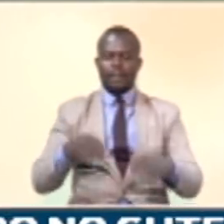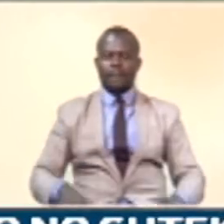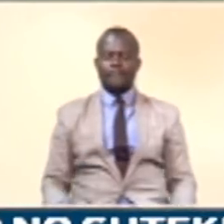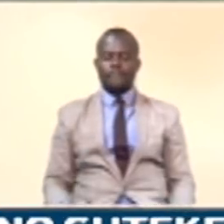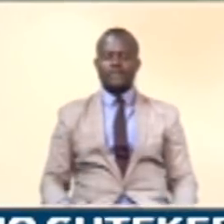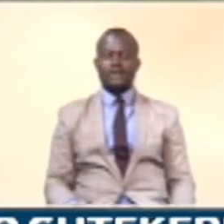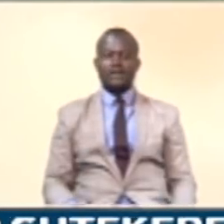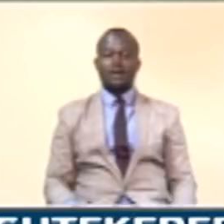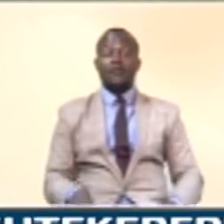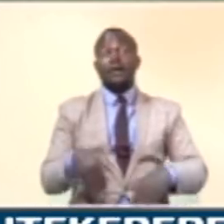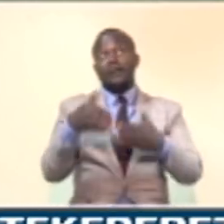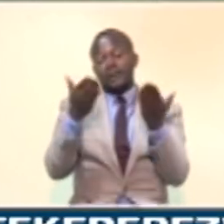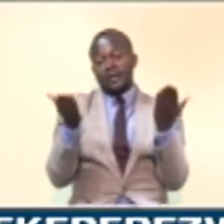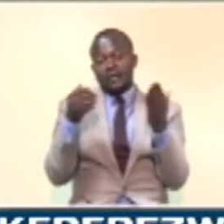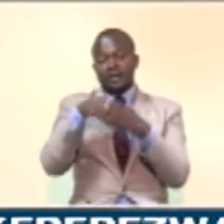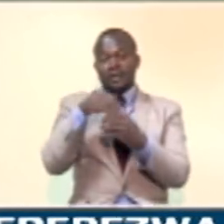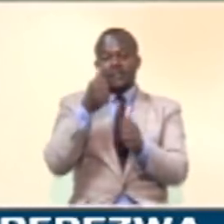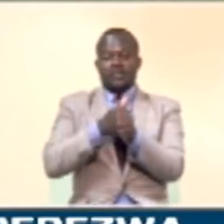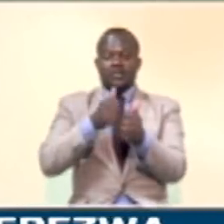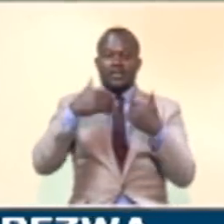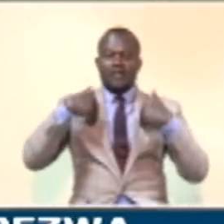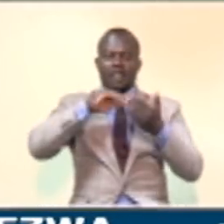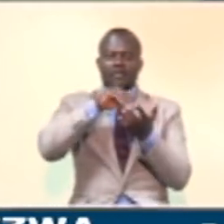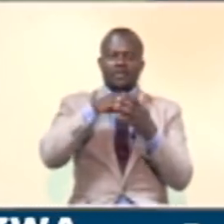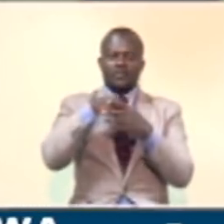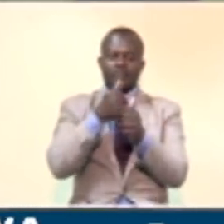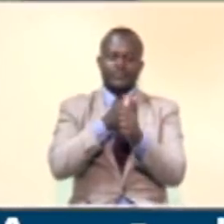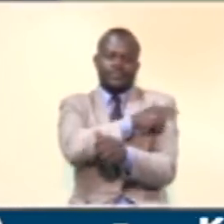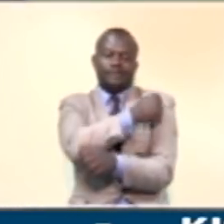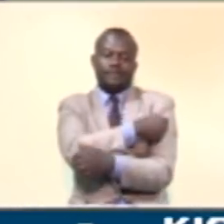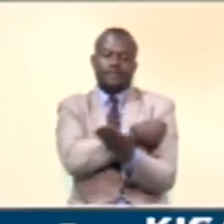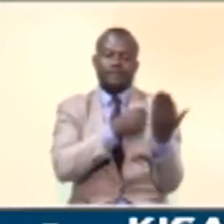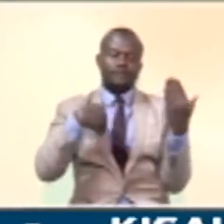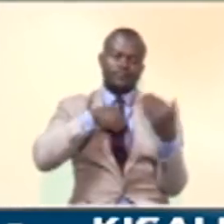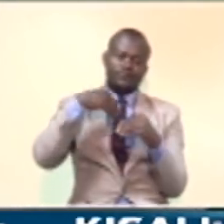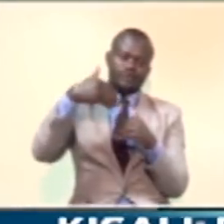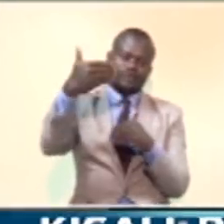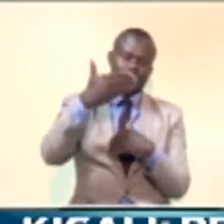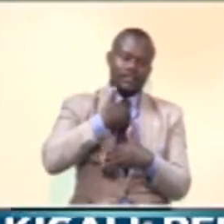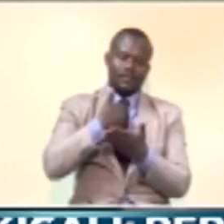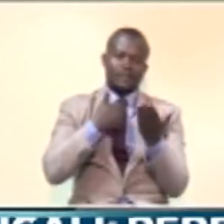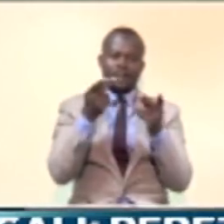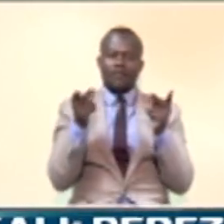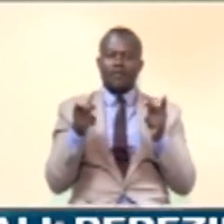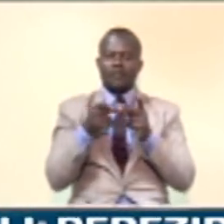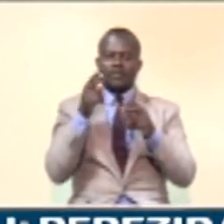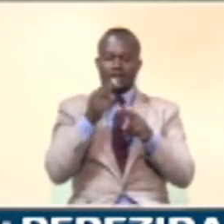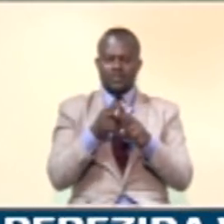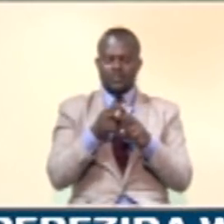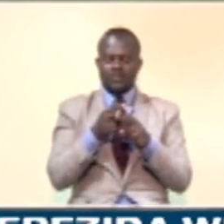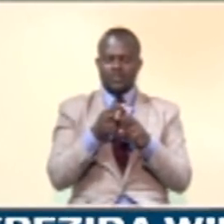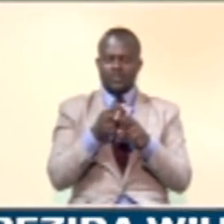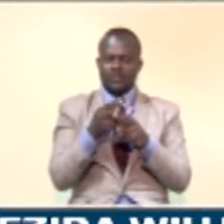ibigo buri kigo nderabuzima muri buri bitaro tugenda tugira aho twita